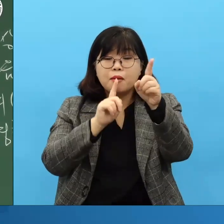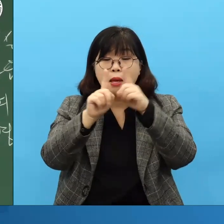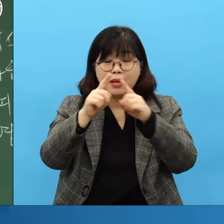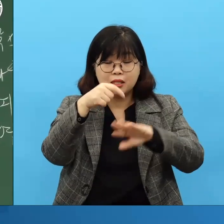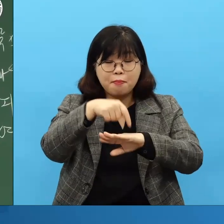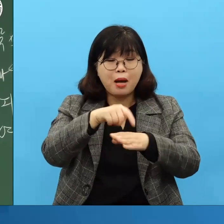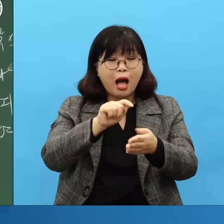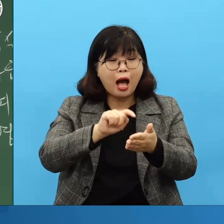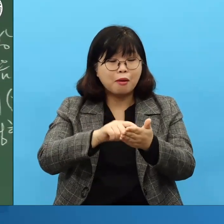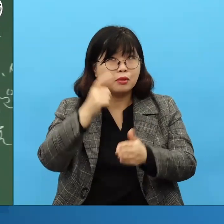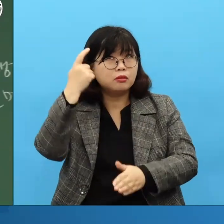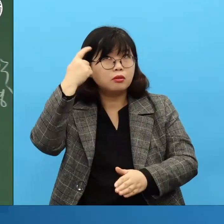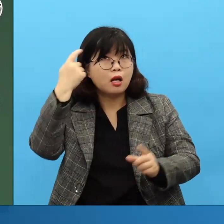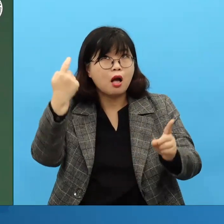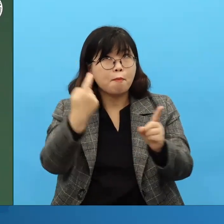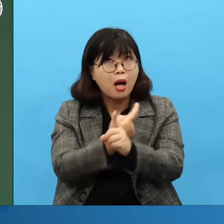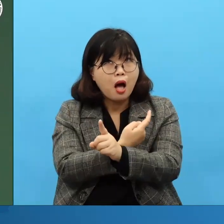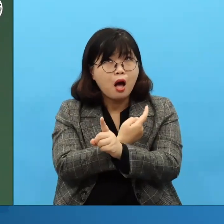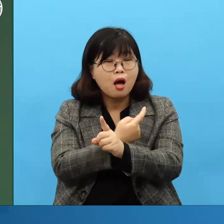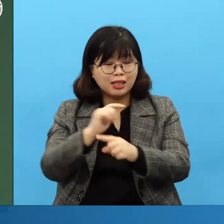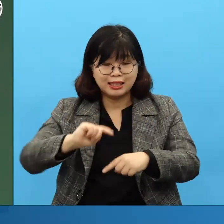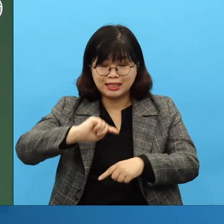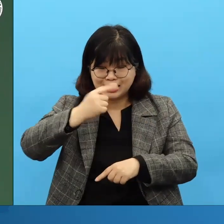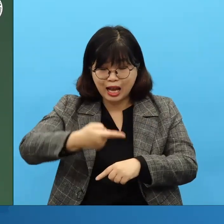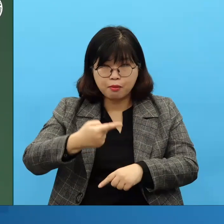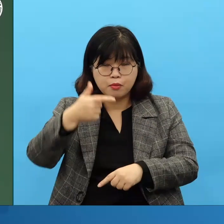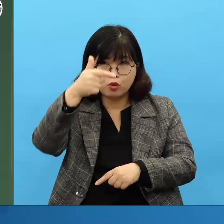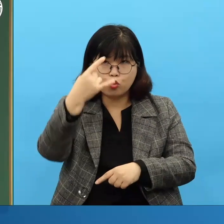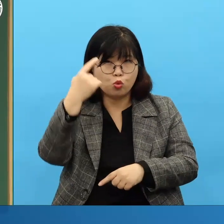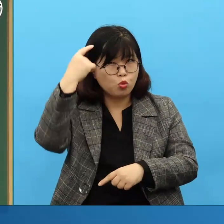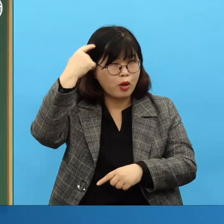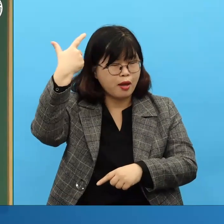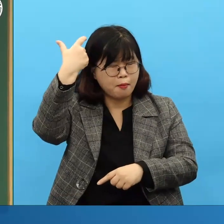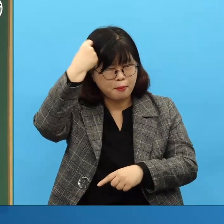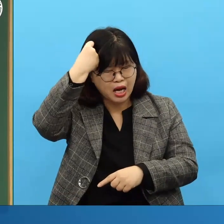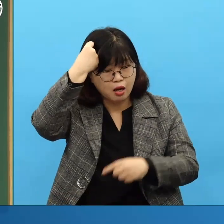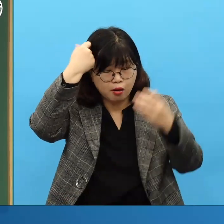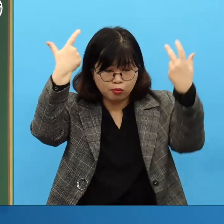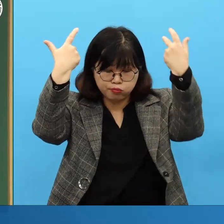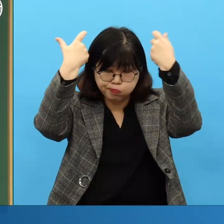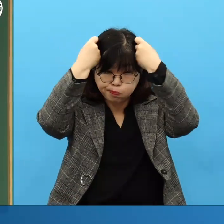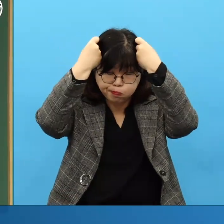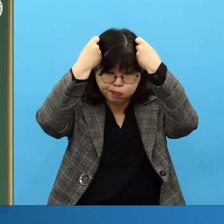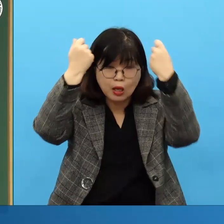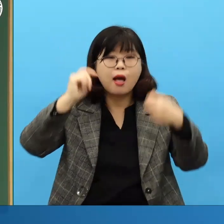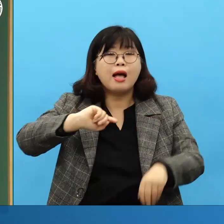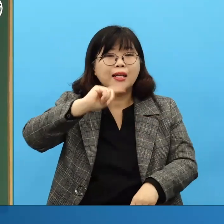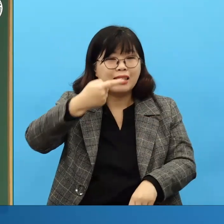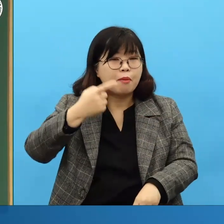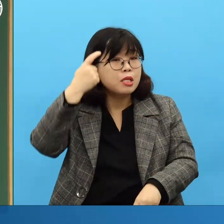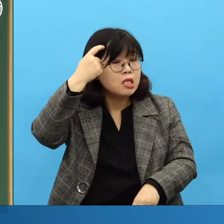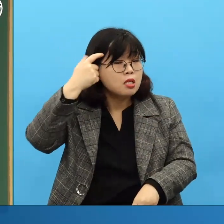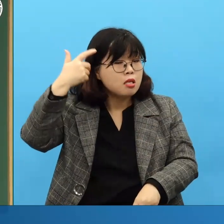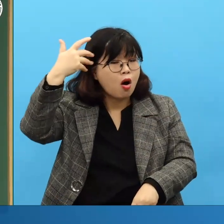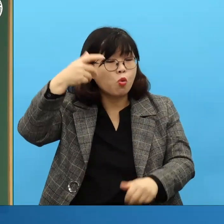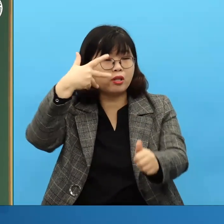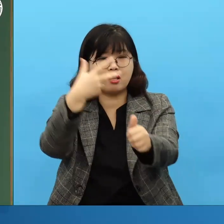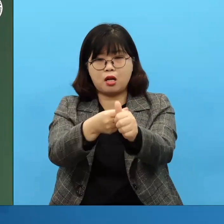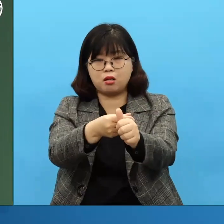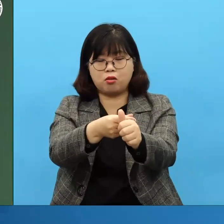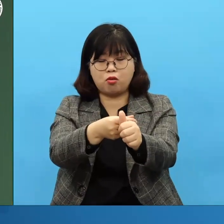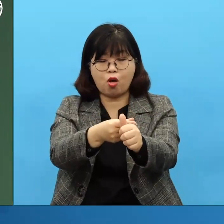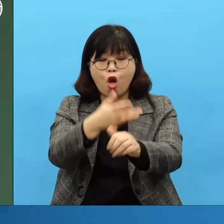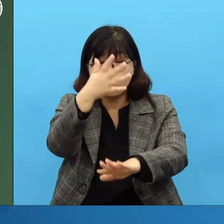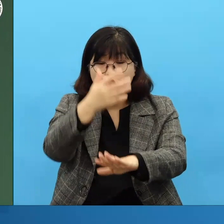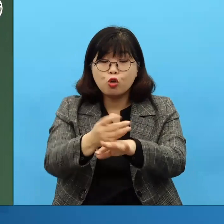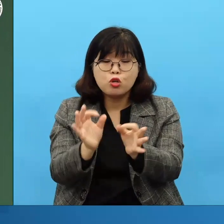this happens, amazing works will happen. 영혼에 각인되는 거는 영원한 거하고 관계 있습니다. Because what is imprinted upon